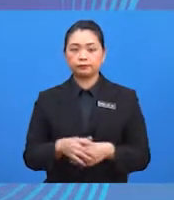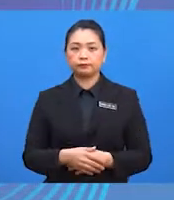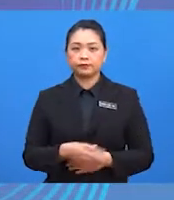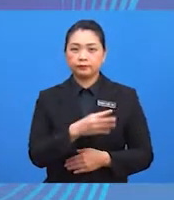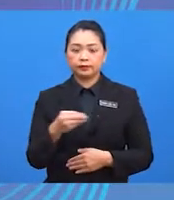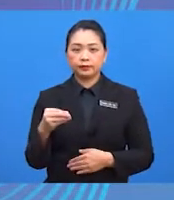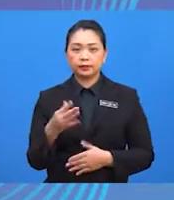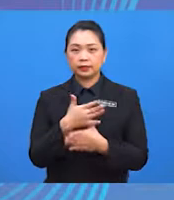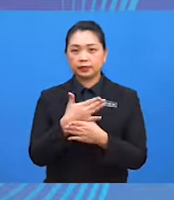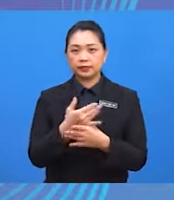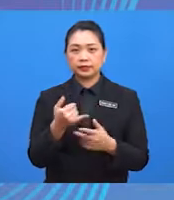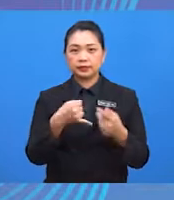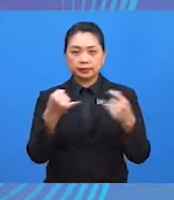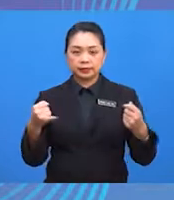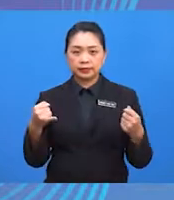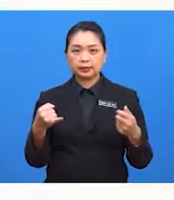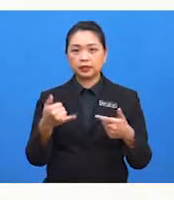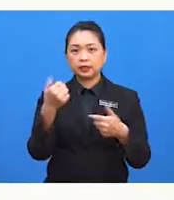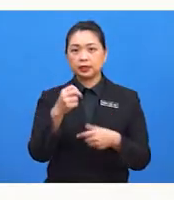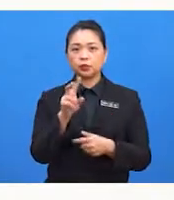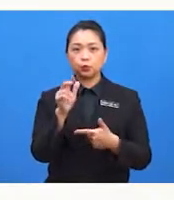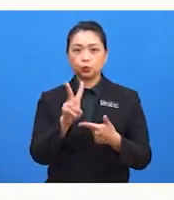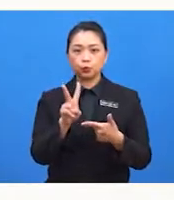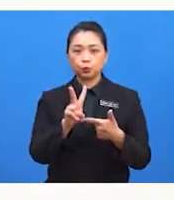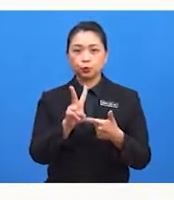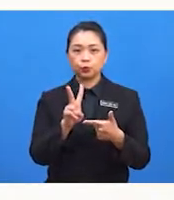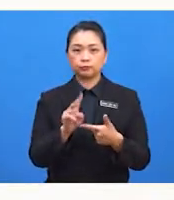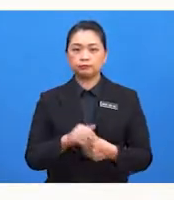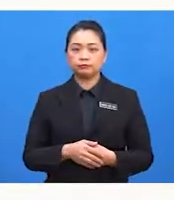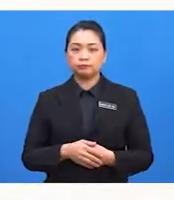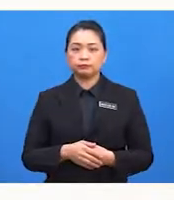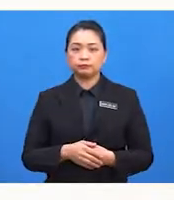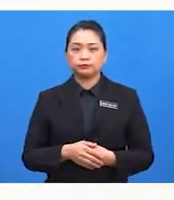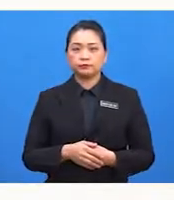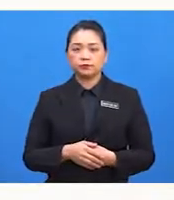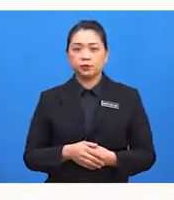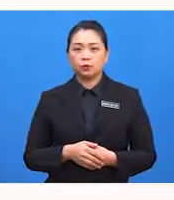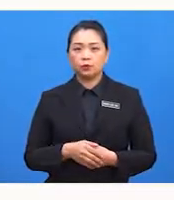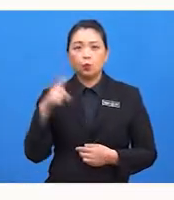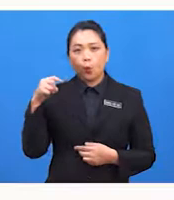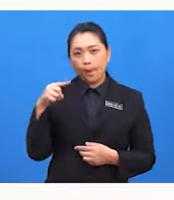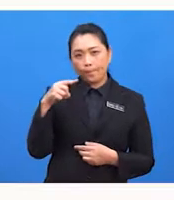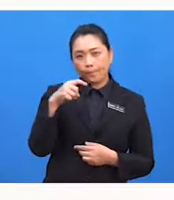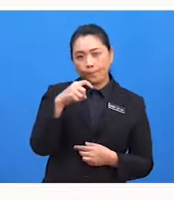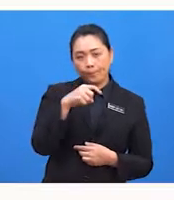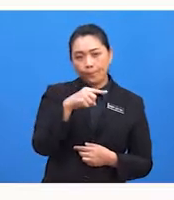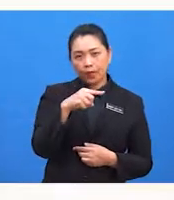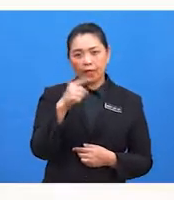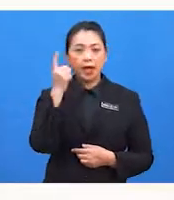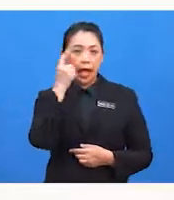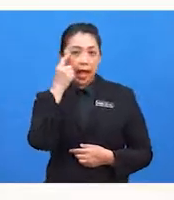Antara jenis yang kedua adalah warm eye view, pandangan mata